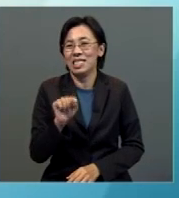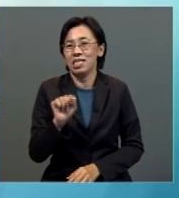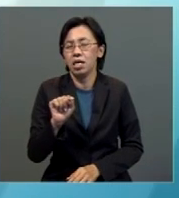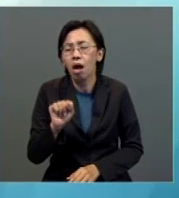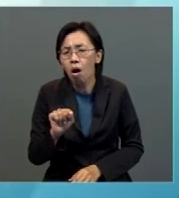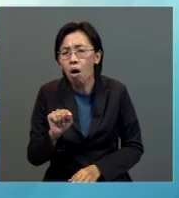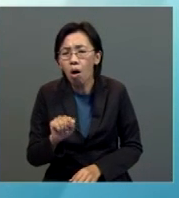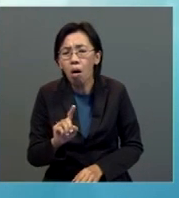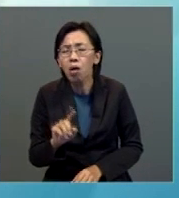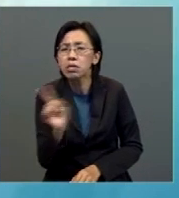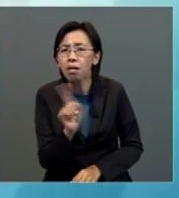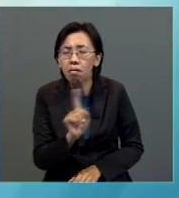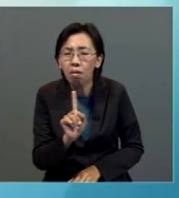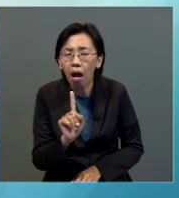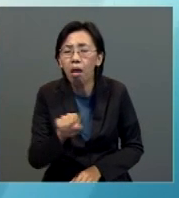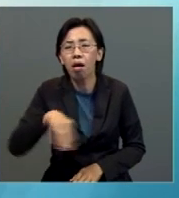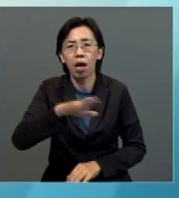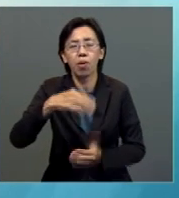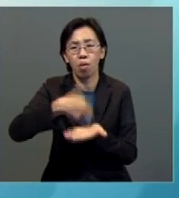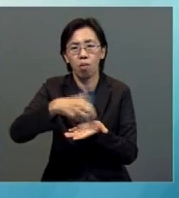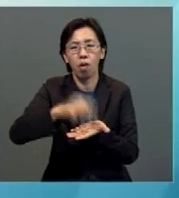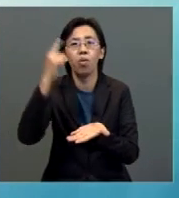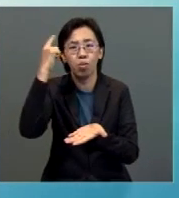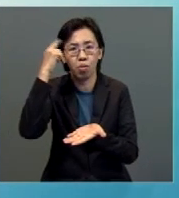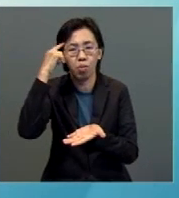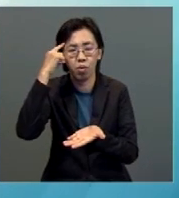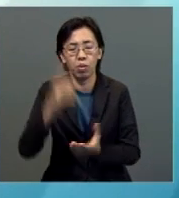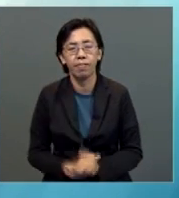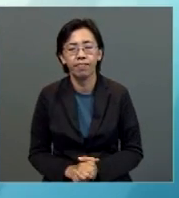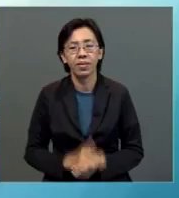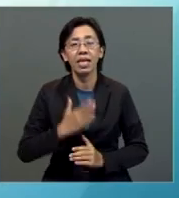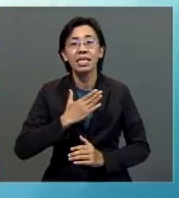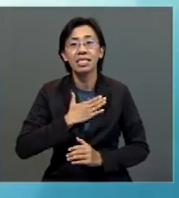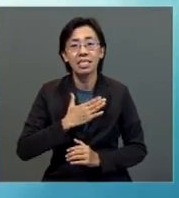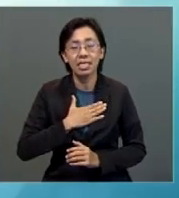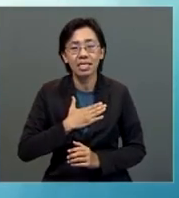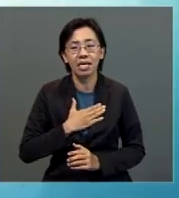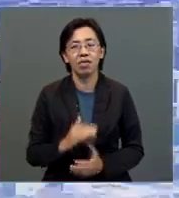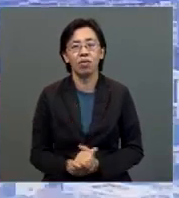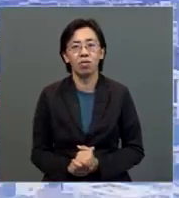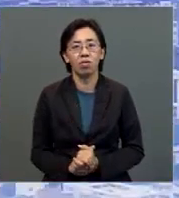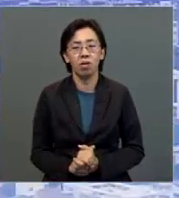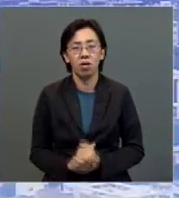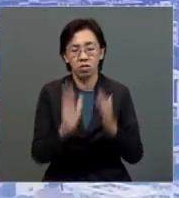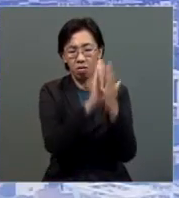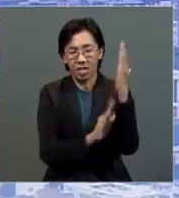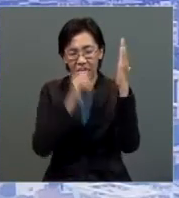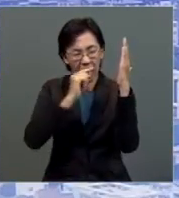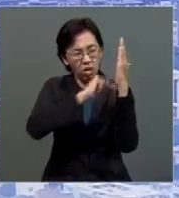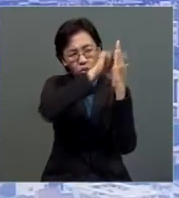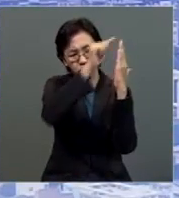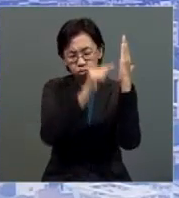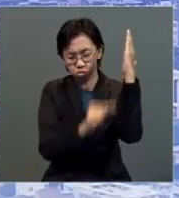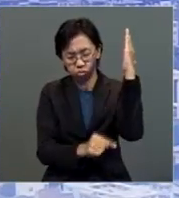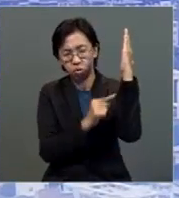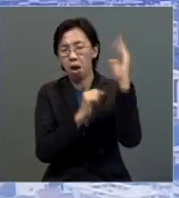การติดเชื้อเราก็พยายามนะครับพูดง่ายๆว่าตอนนี้เราซีลรอบประเทศของเรานะ